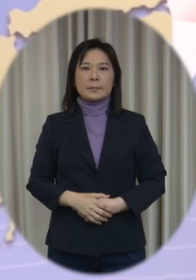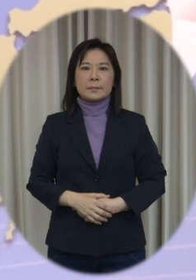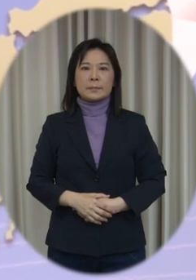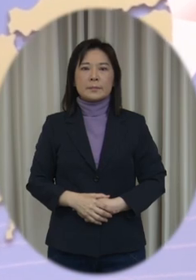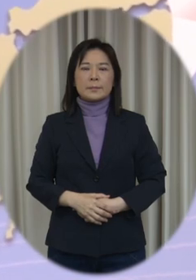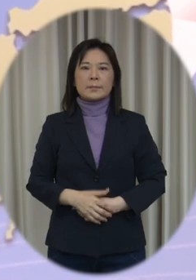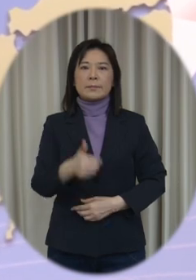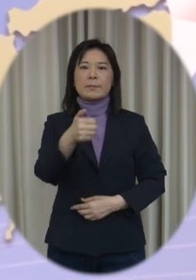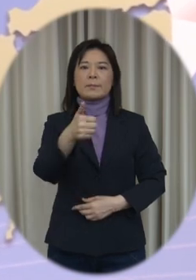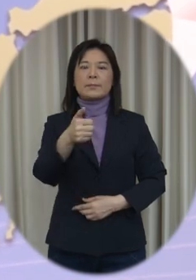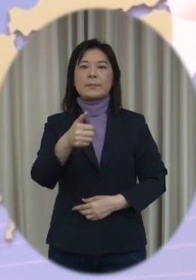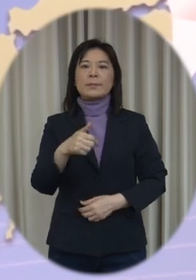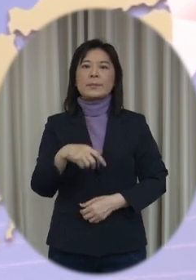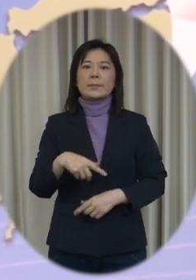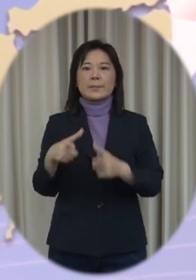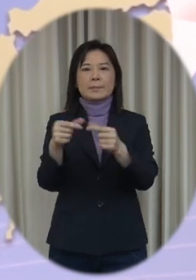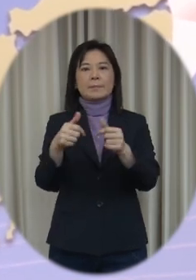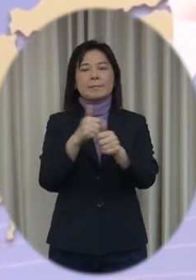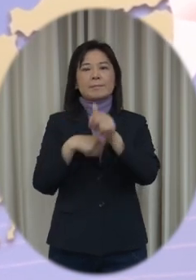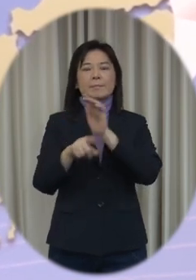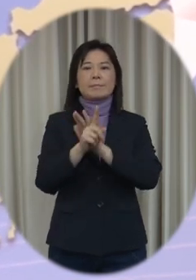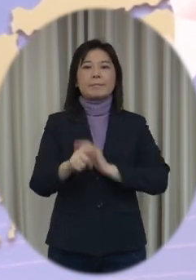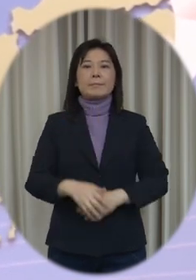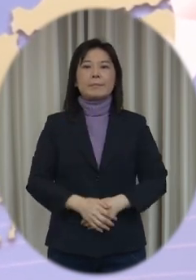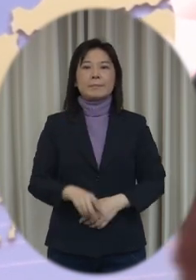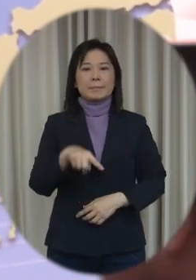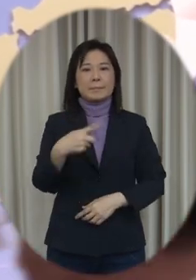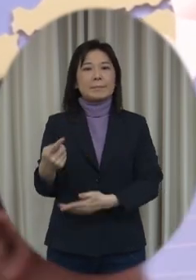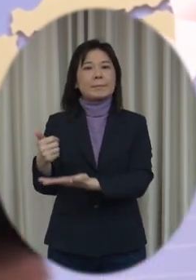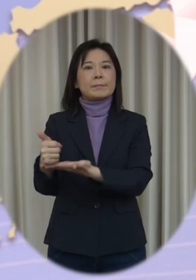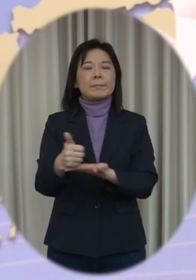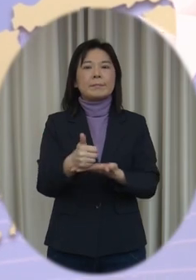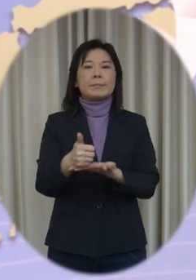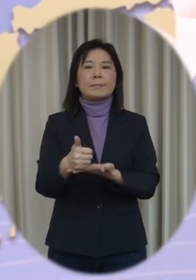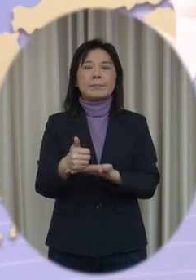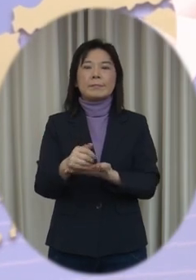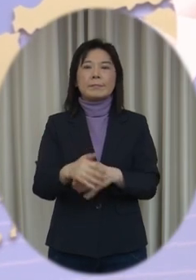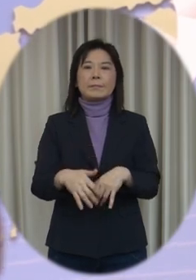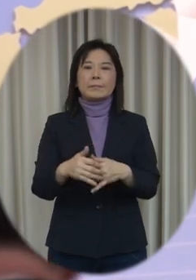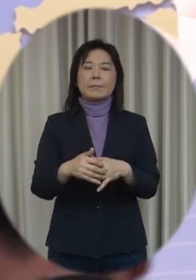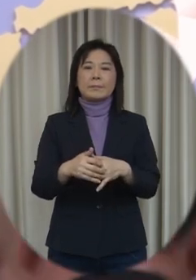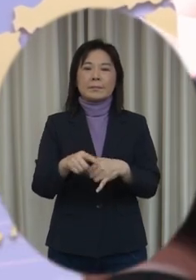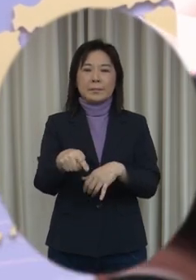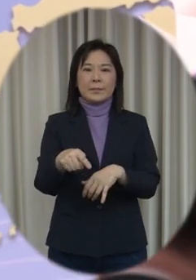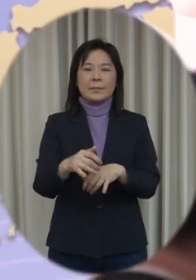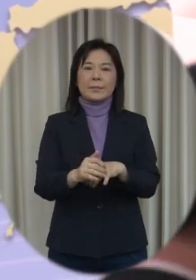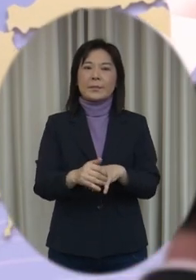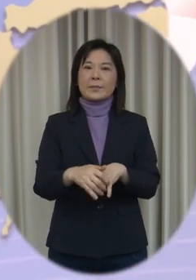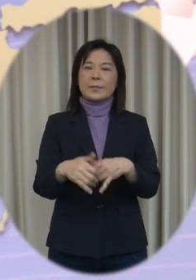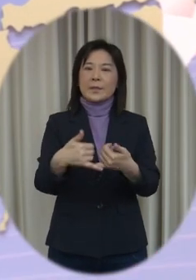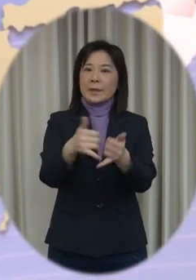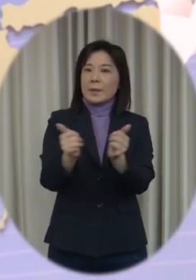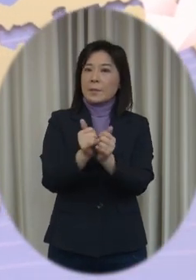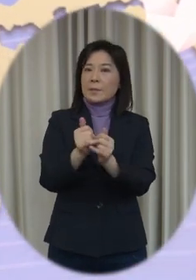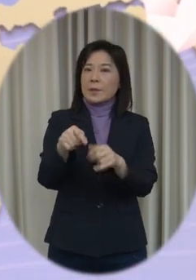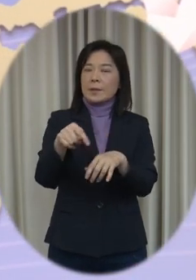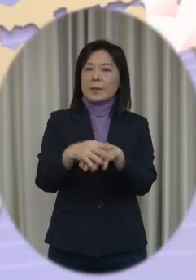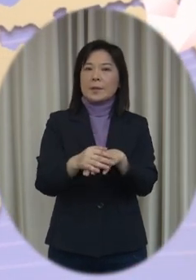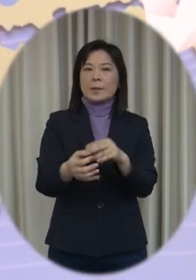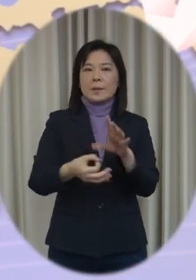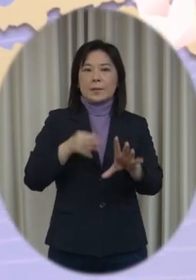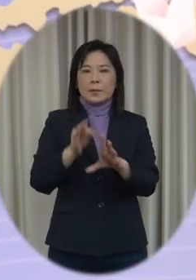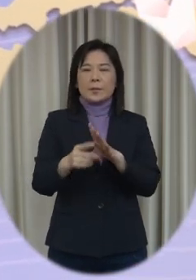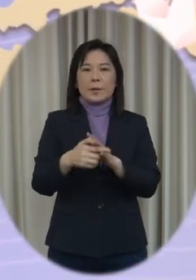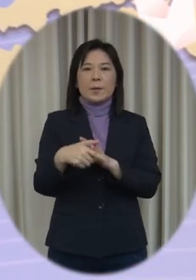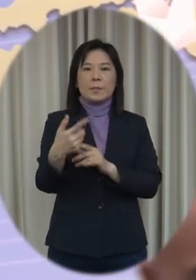我们谢谢片山代表。接下来，我们也邀请本次民间捐款数额最高的代表国泰